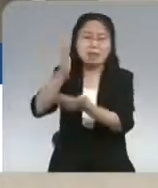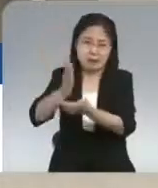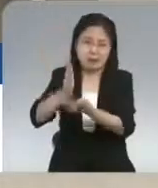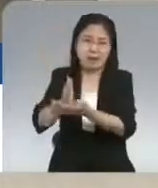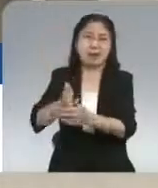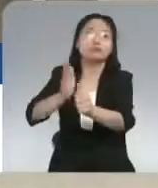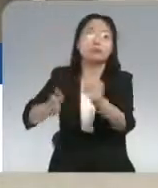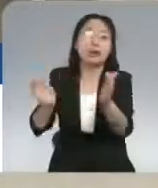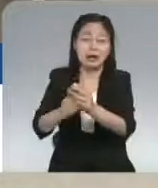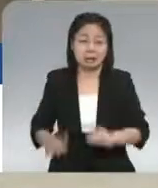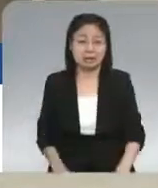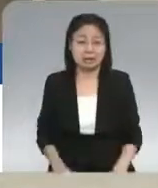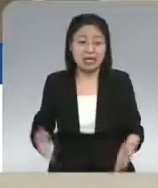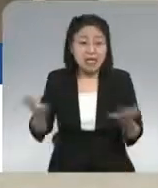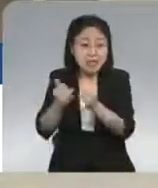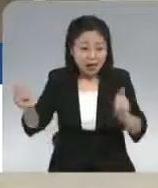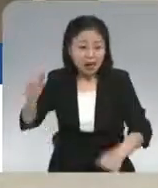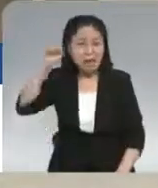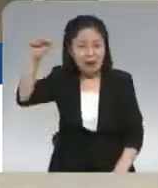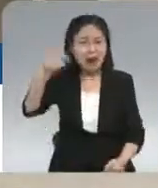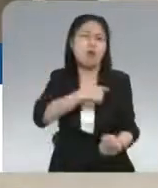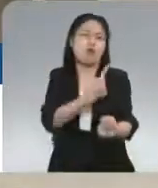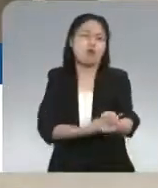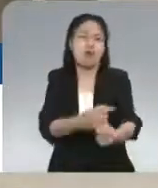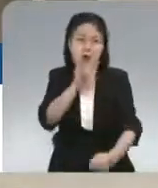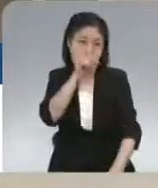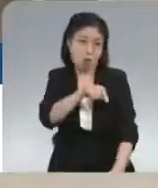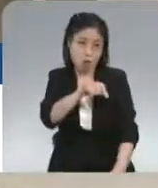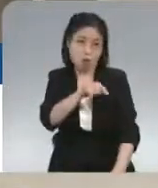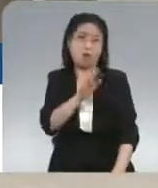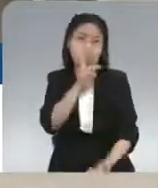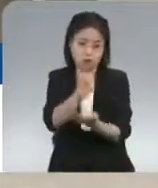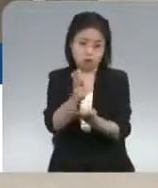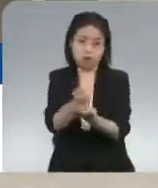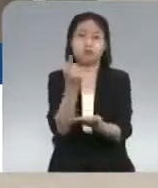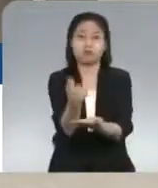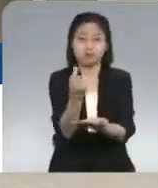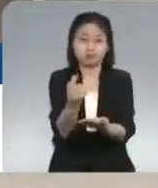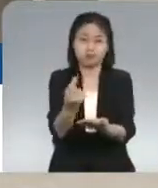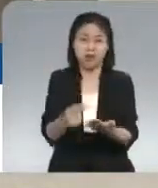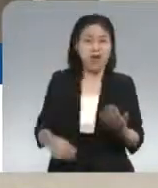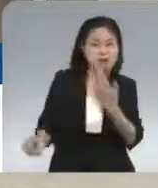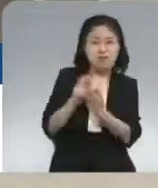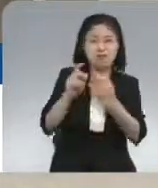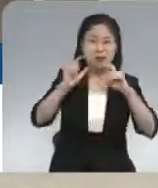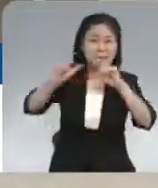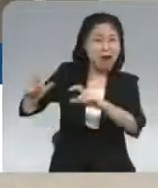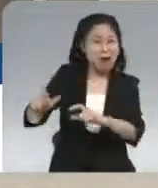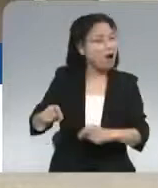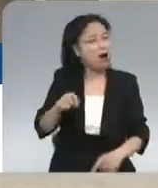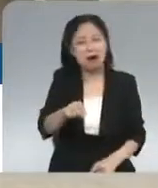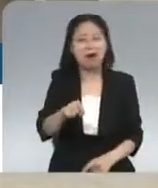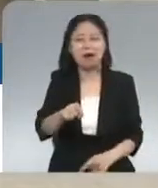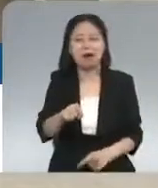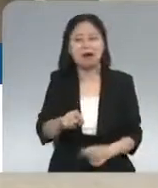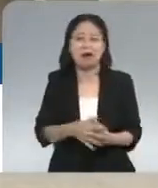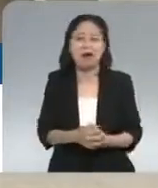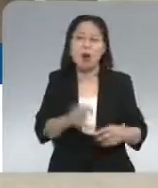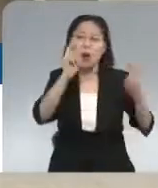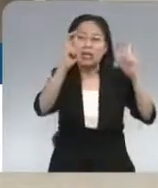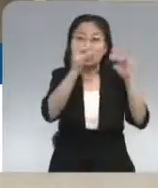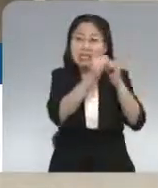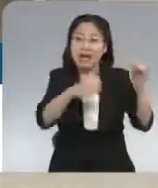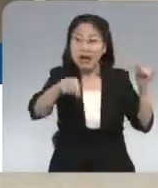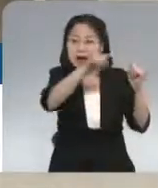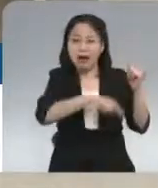que le patronat et les employés ont trouvé un accord, le bureau présidentiel de Yongsan a affirmé que tout devrait se dérouler en vertu de